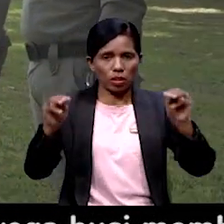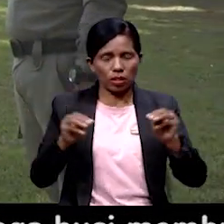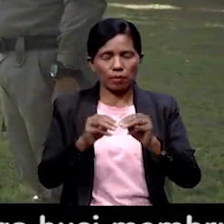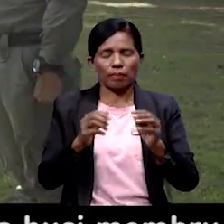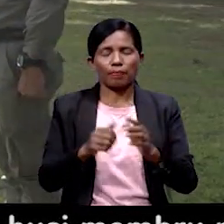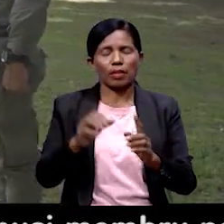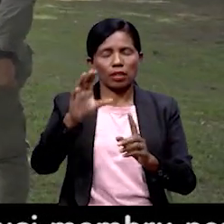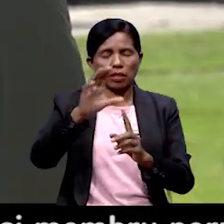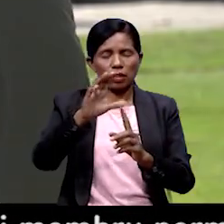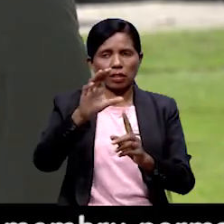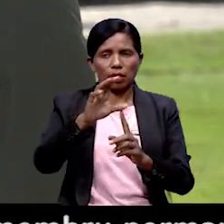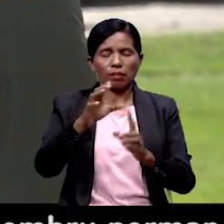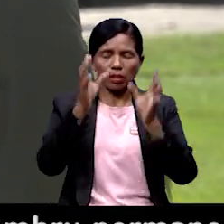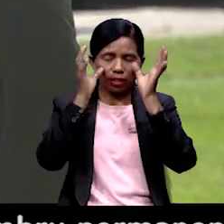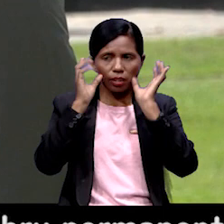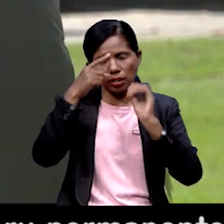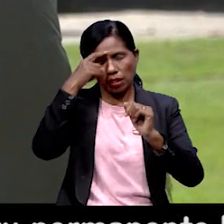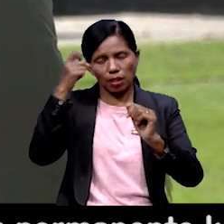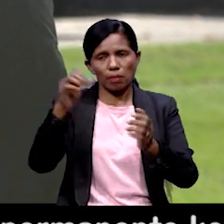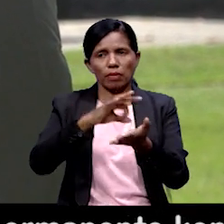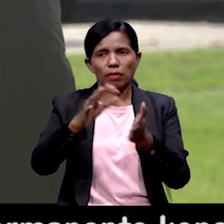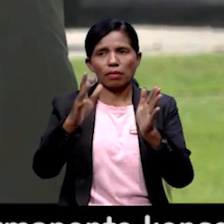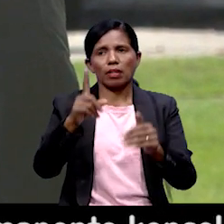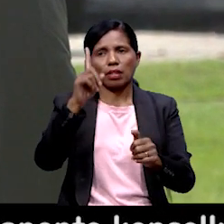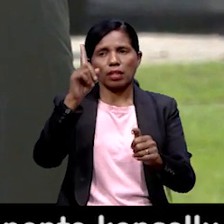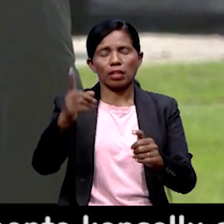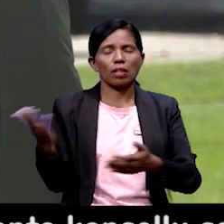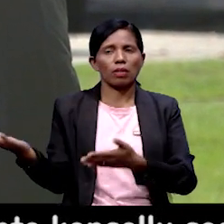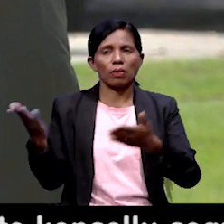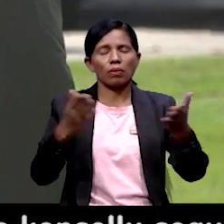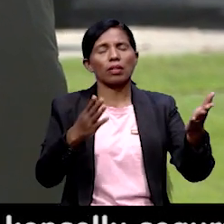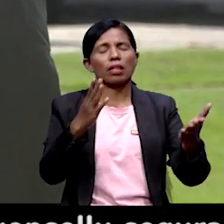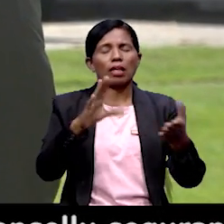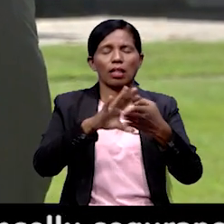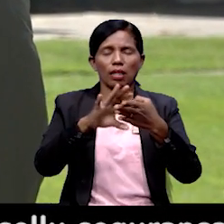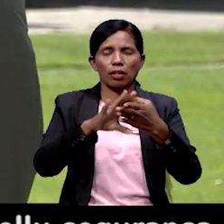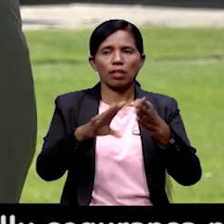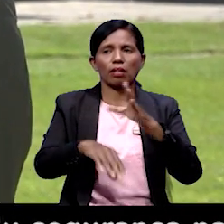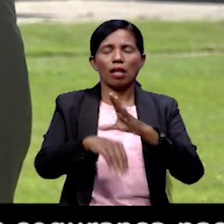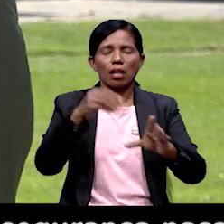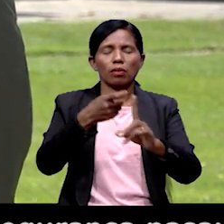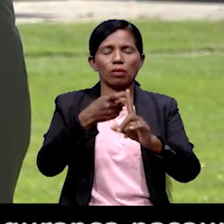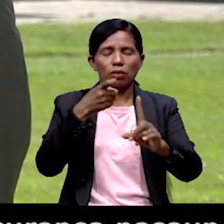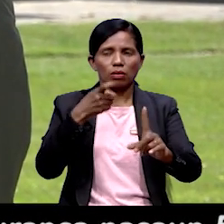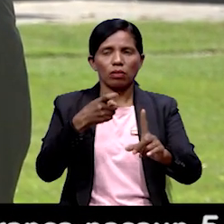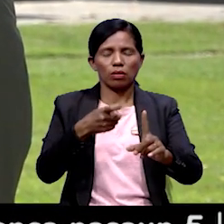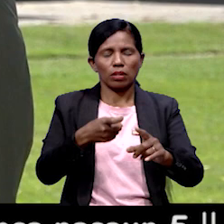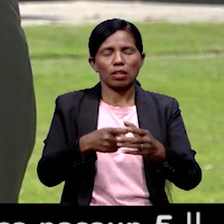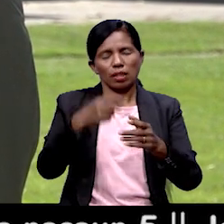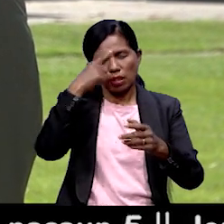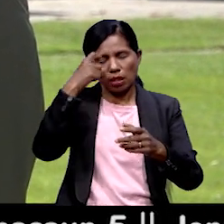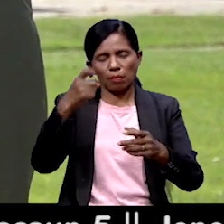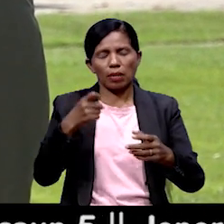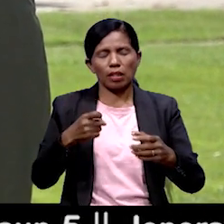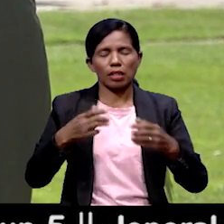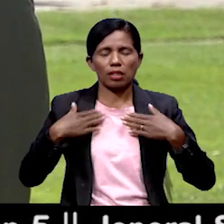Faustino da Costa Triste, tamba formando Ida Hatama Karta ho di resignaan husi kursu tamba kondisang usau de la permiti.